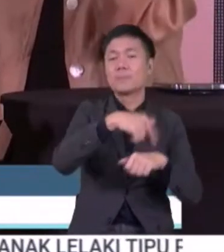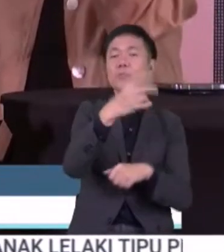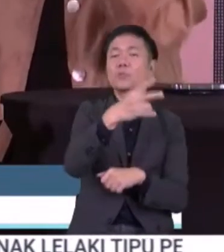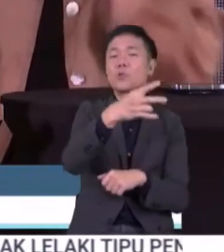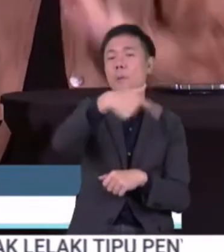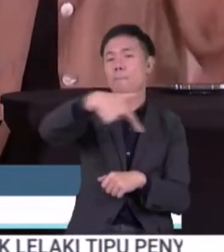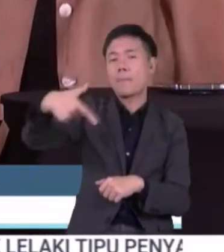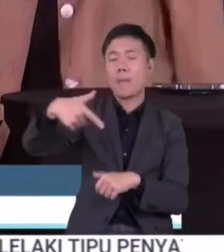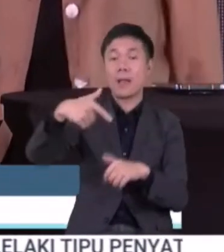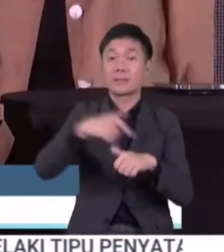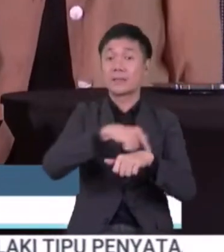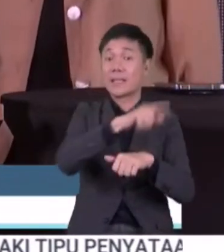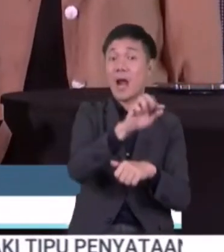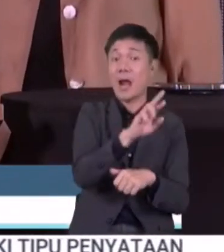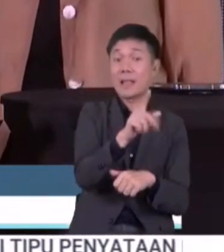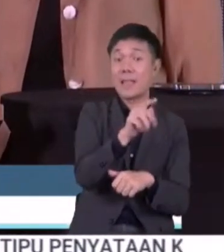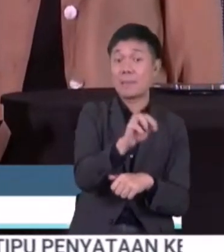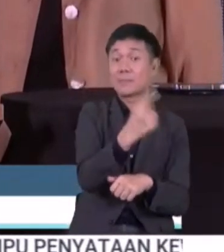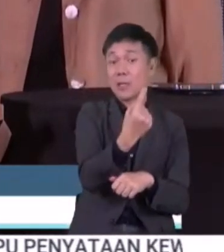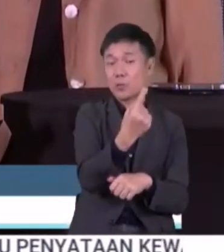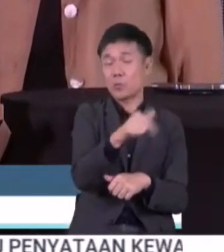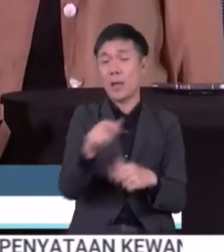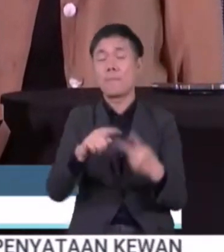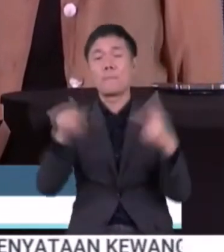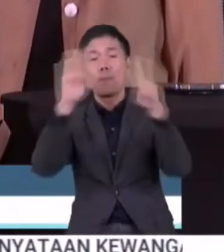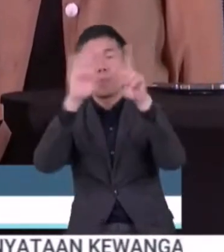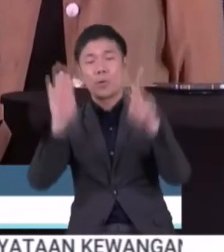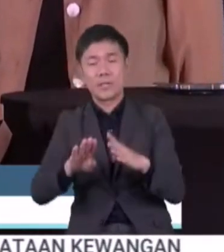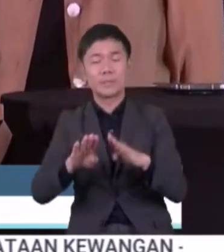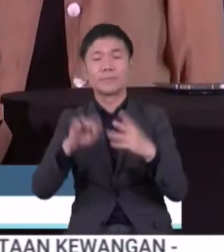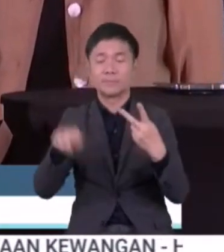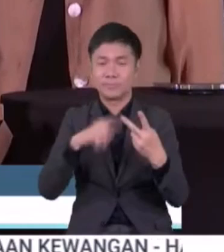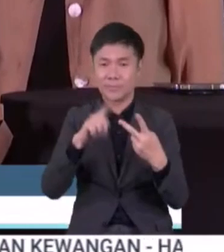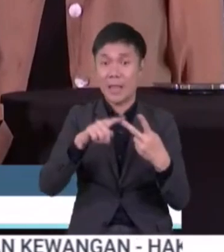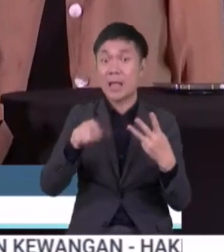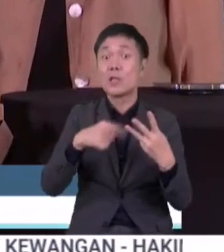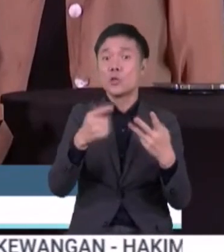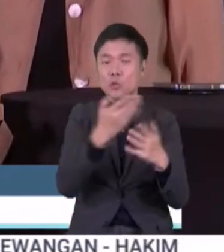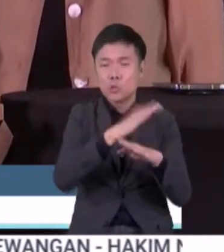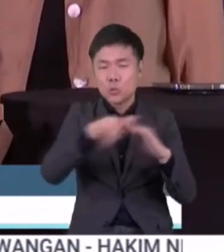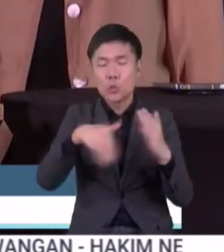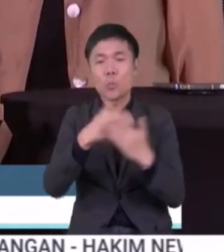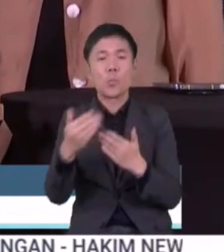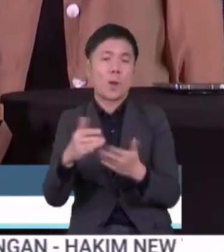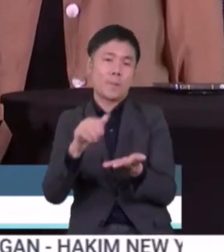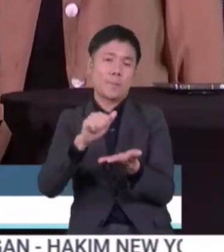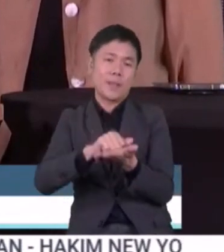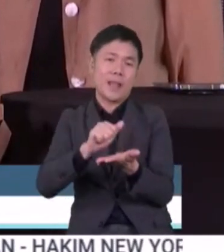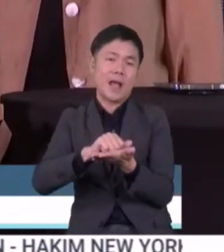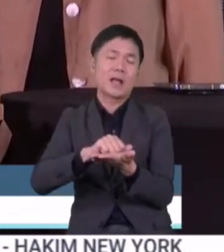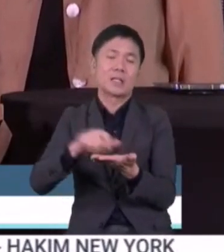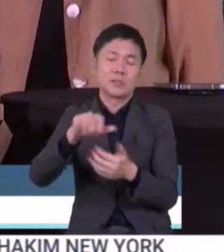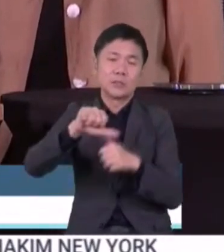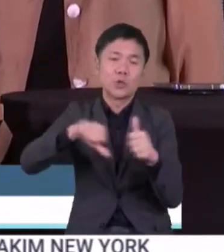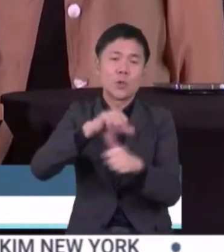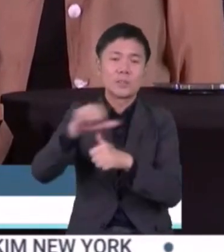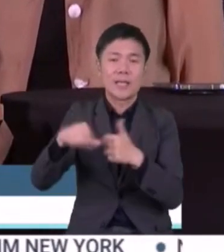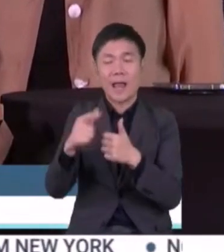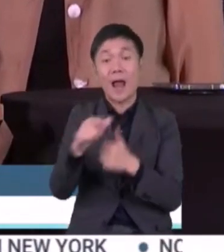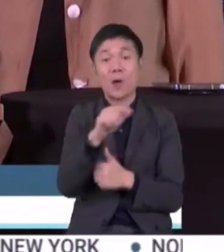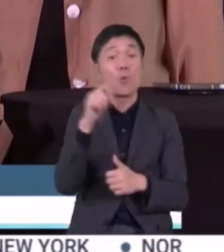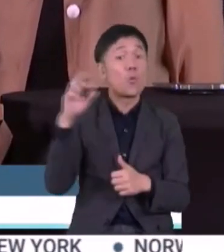tv1 dan saluran berita RTM serta diulang siar menerusi semua platform media sosial termasuk radio